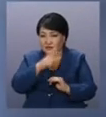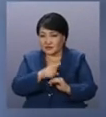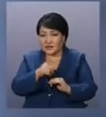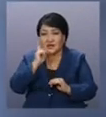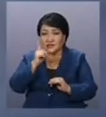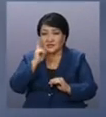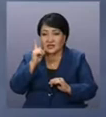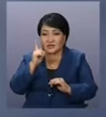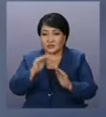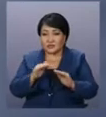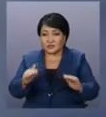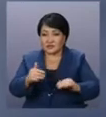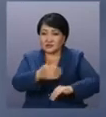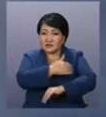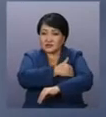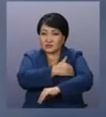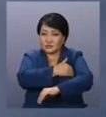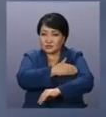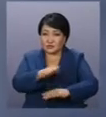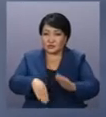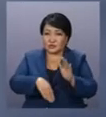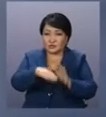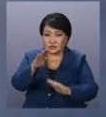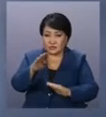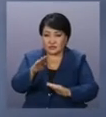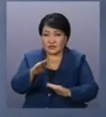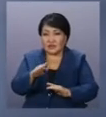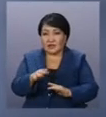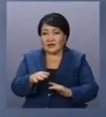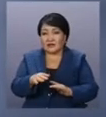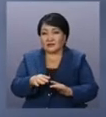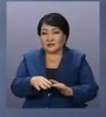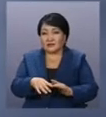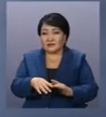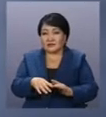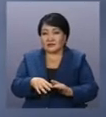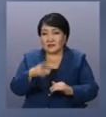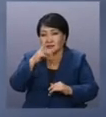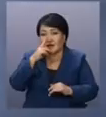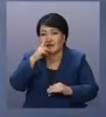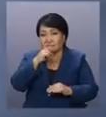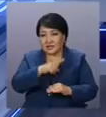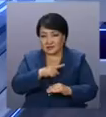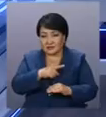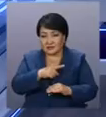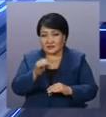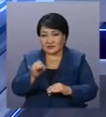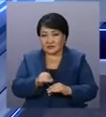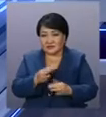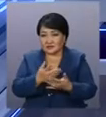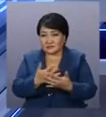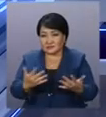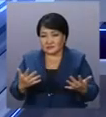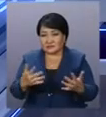өспірімдердің дене қызуының көтерілуі, жаңағы отравлениялар, тағы басқалар